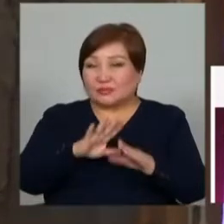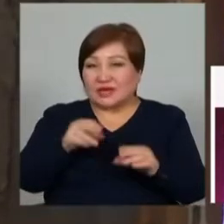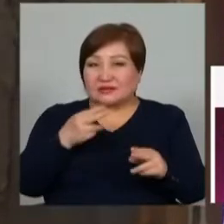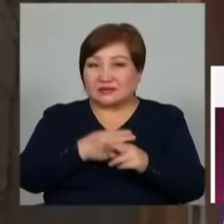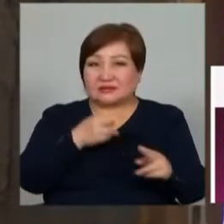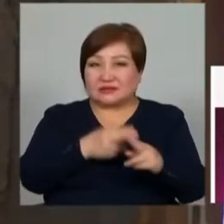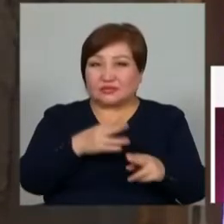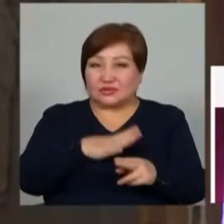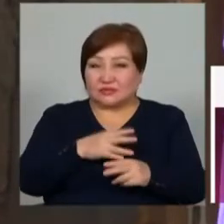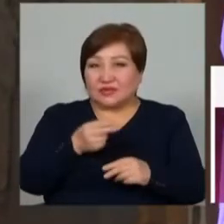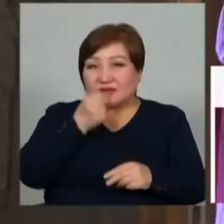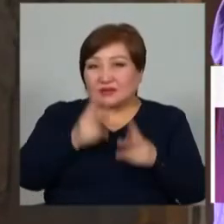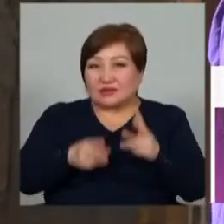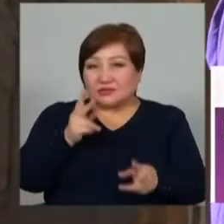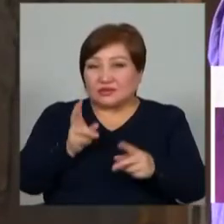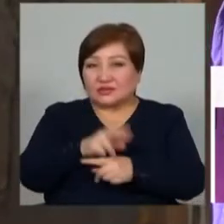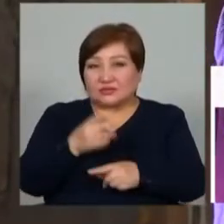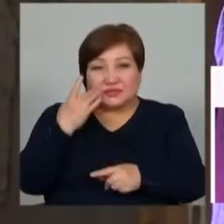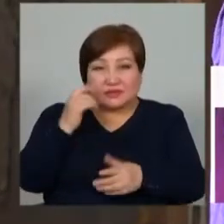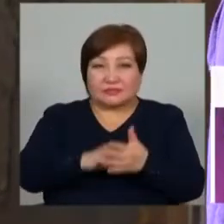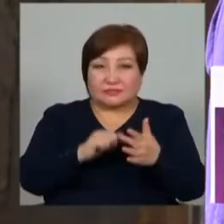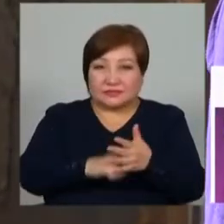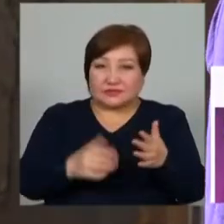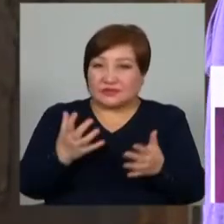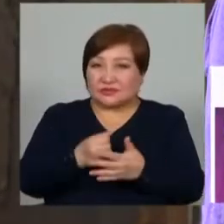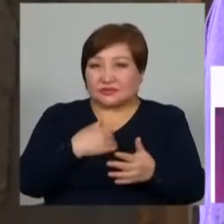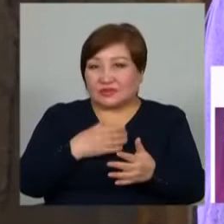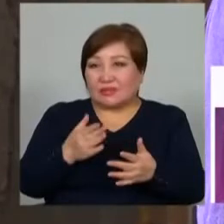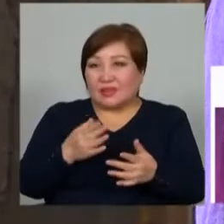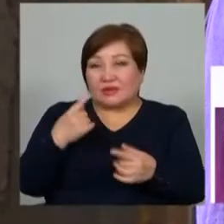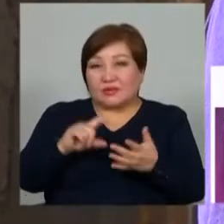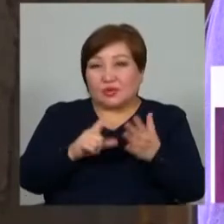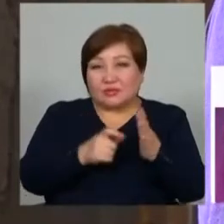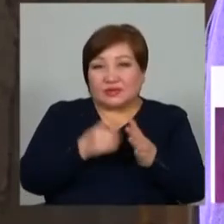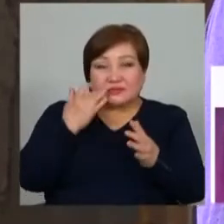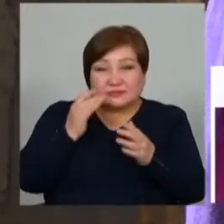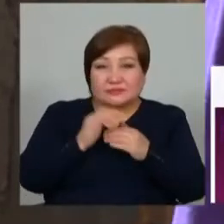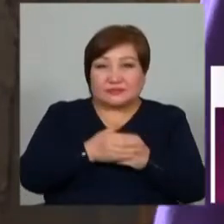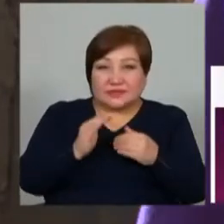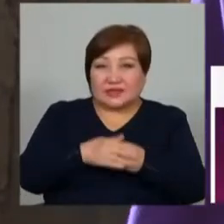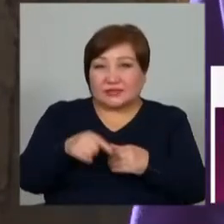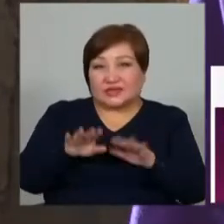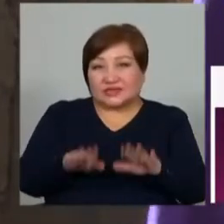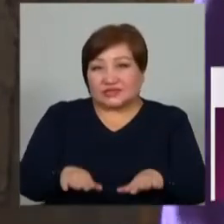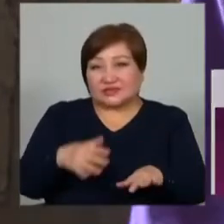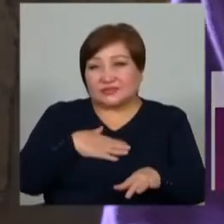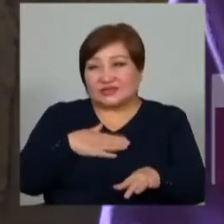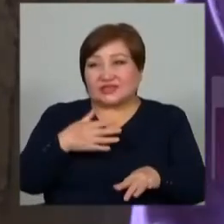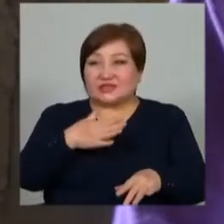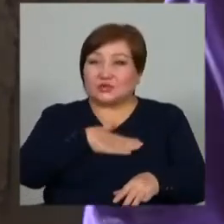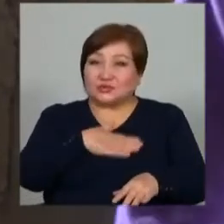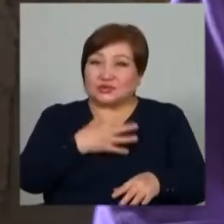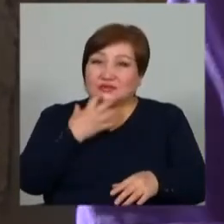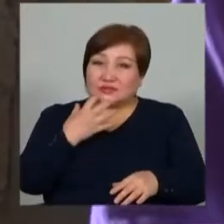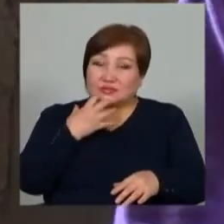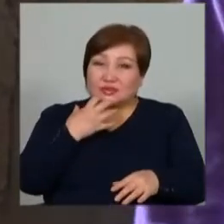үйге кірсем әйтеуір бір мін табатын. Бөлмеге тығылғаннан басқа амал қалмады. Ал мына жер жаныма жайлы, жылы. Басқалардың алдында сыйым